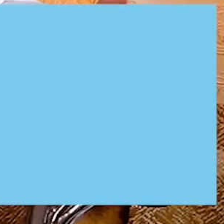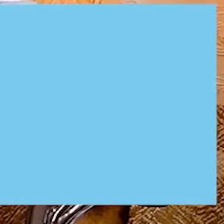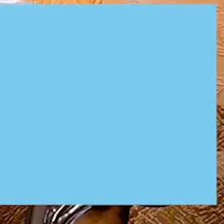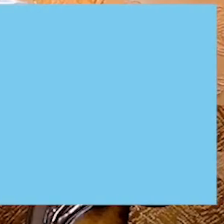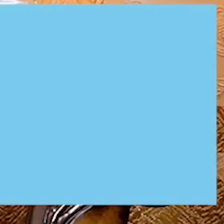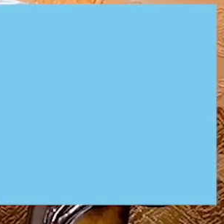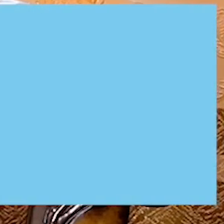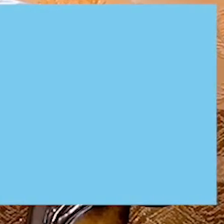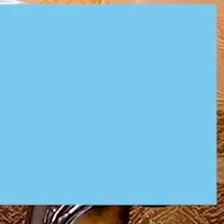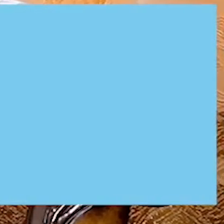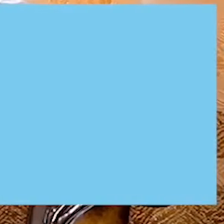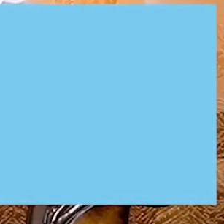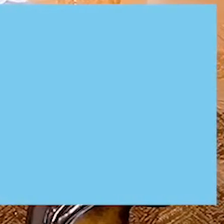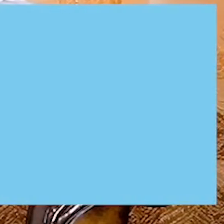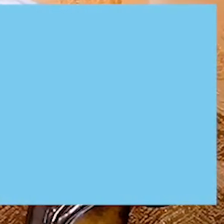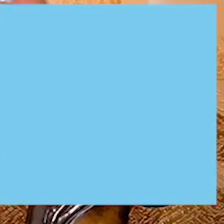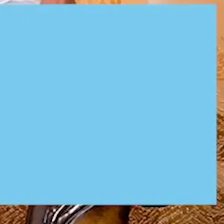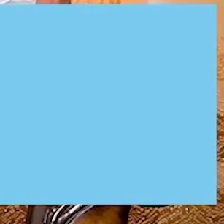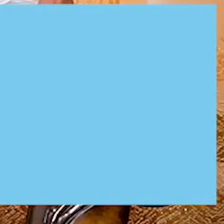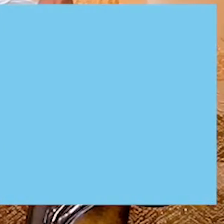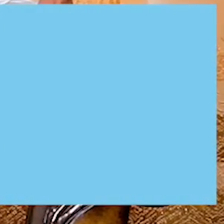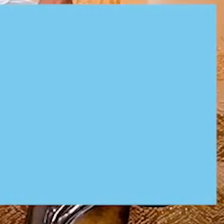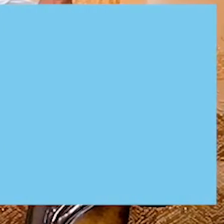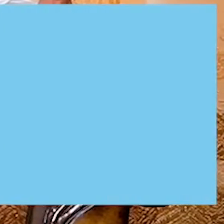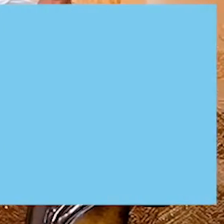baadaye na tulisimama